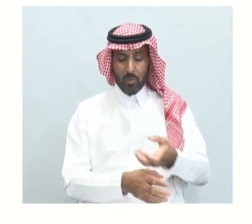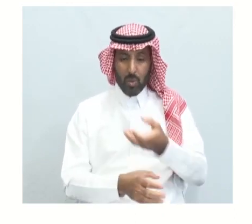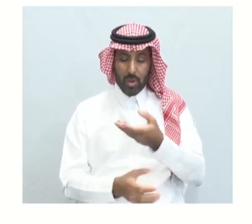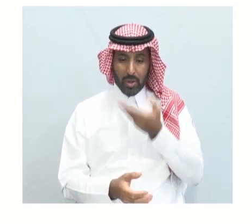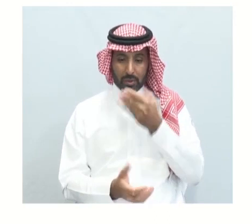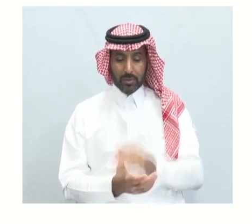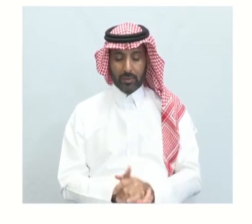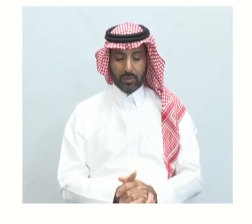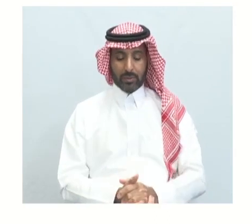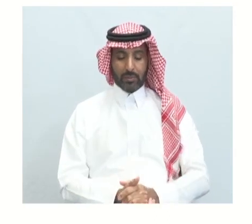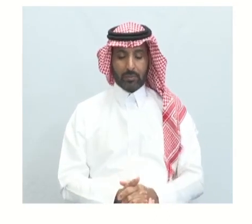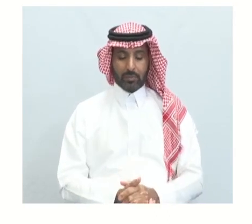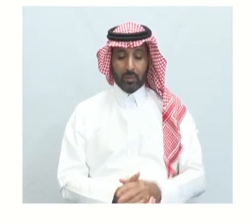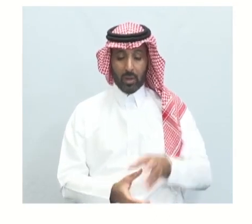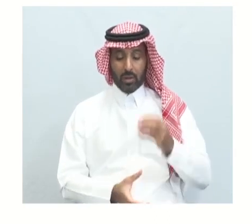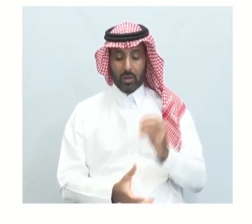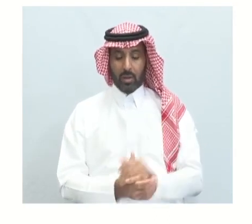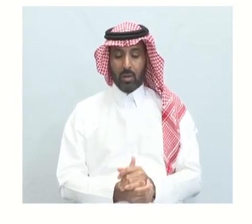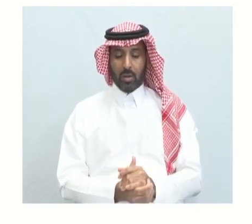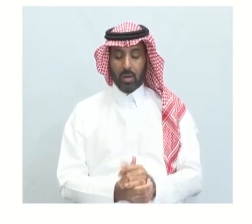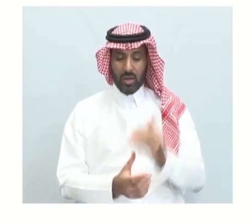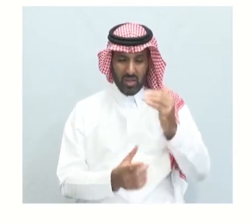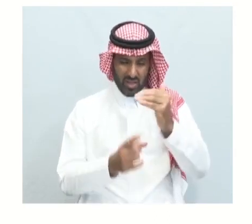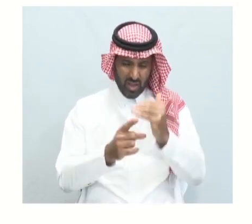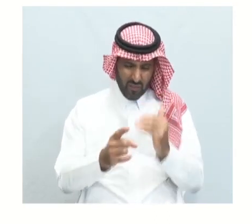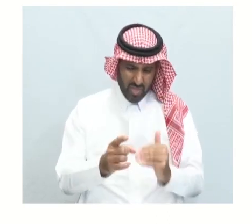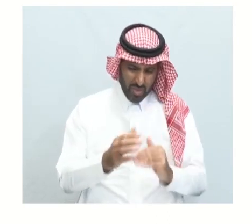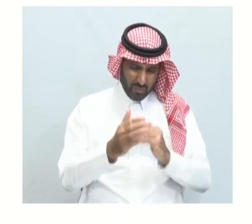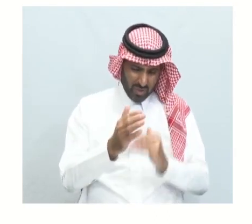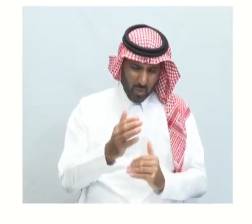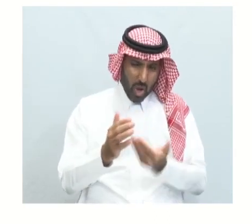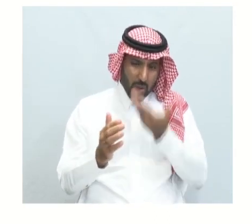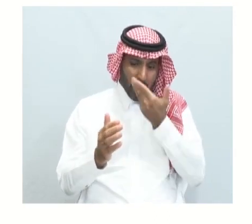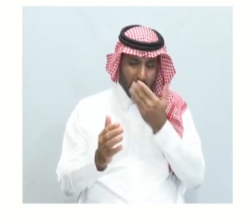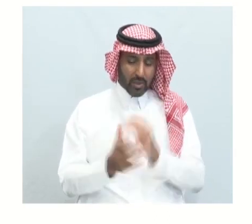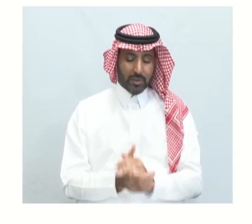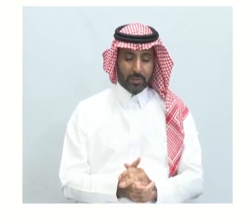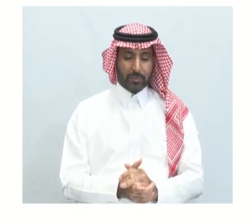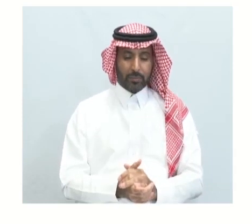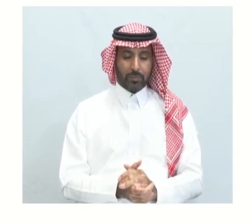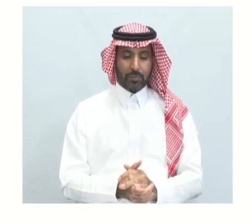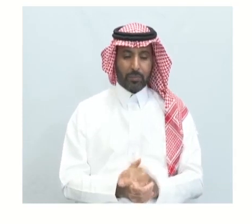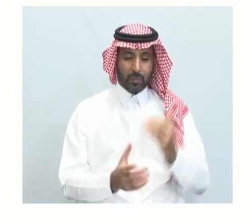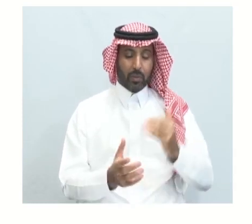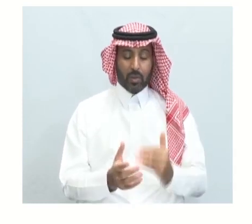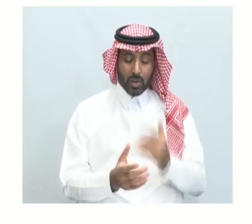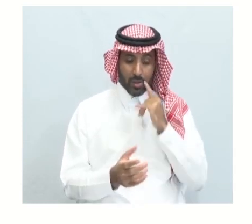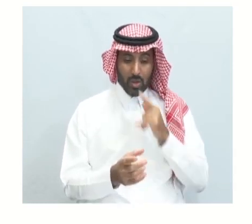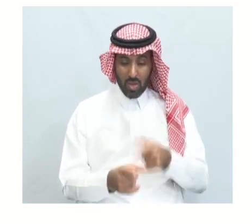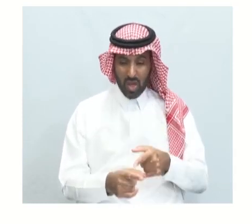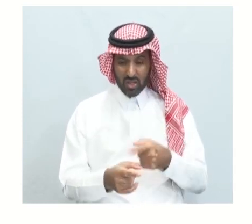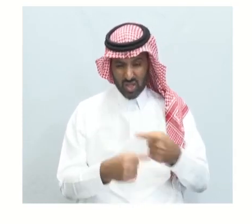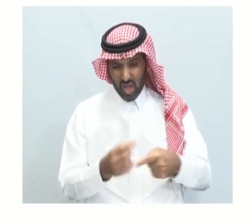المياه مما يؤدي الى انخفاض مستواها كما ينتج عن الضخ